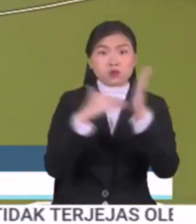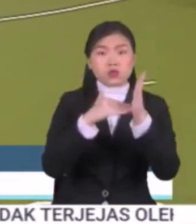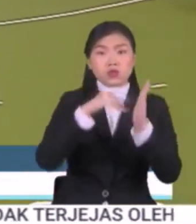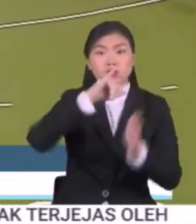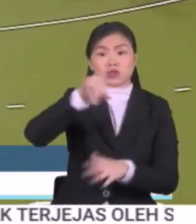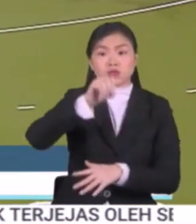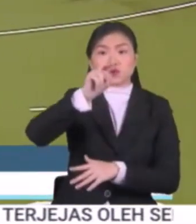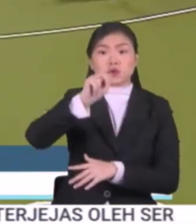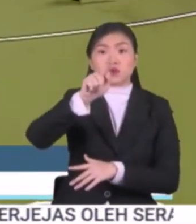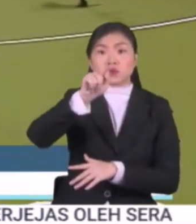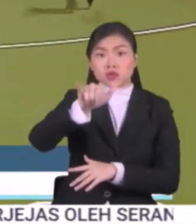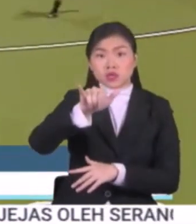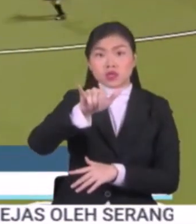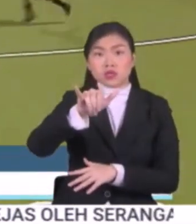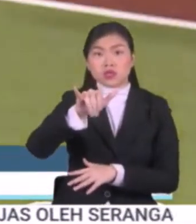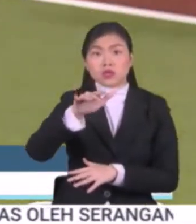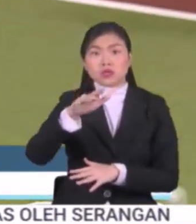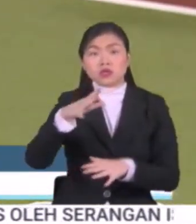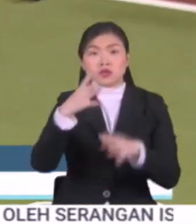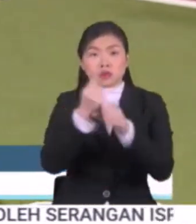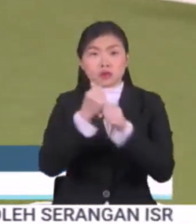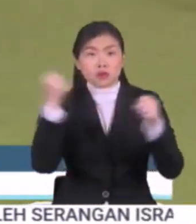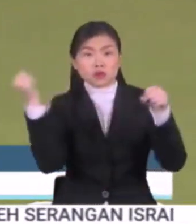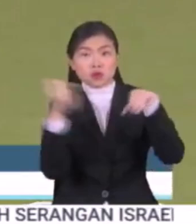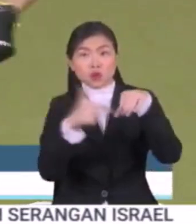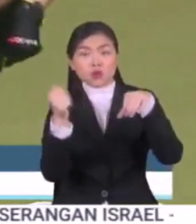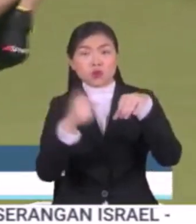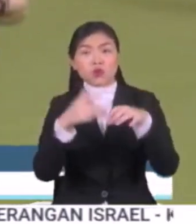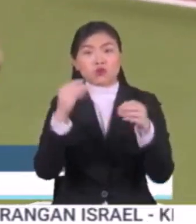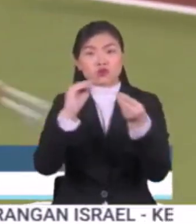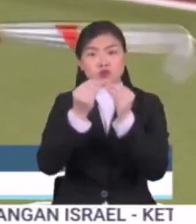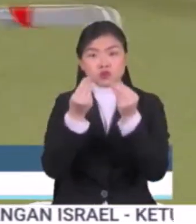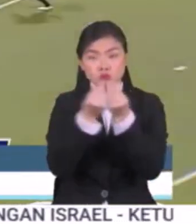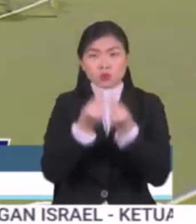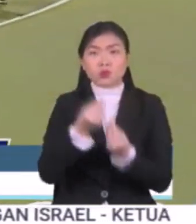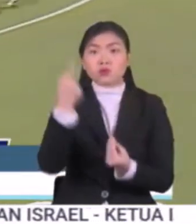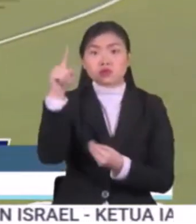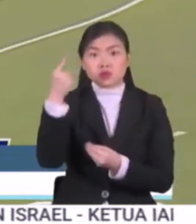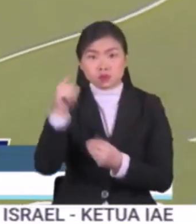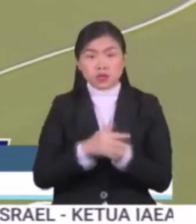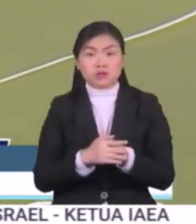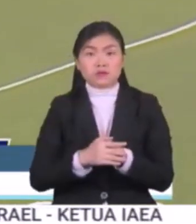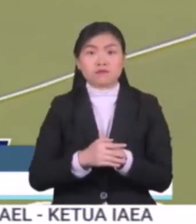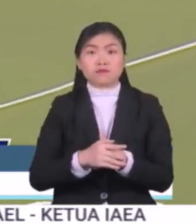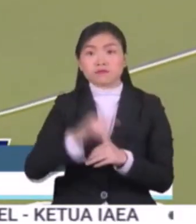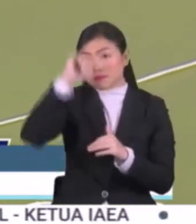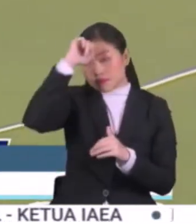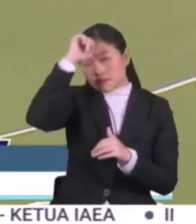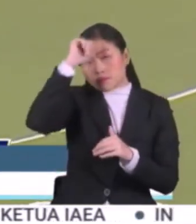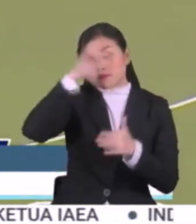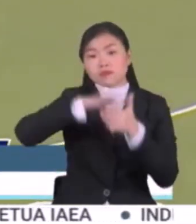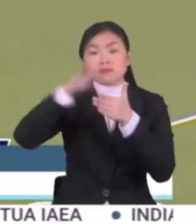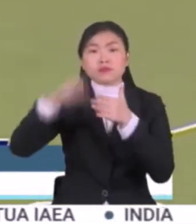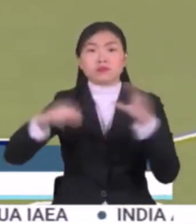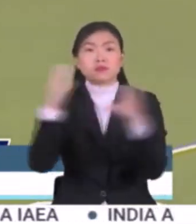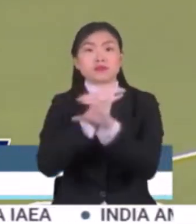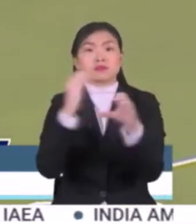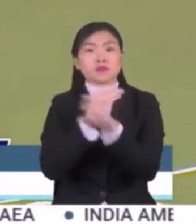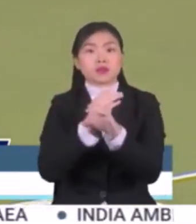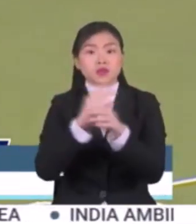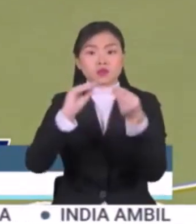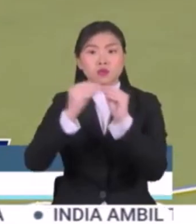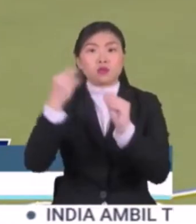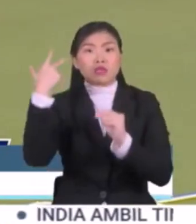terbanyak dengan 11 gol keseluruhan. Terdahulu, India menamatkan cabaran di tempat ketiga menewaskan New Zealand 5-4 menerusi